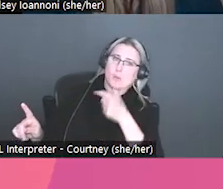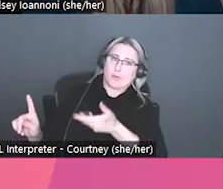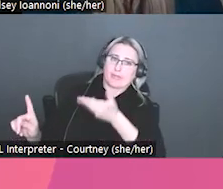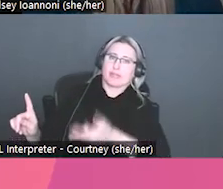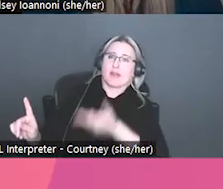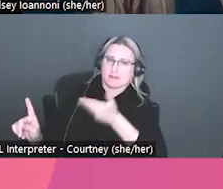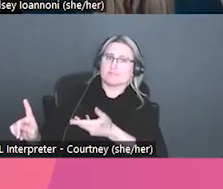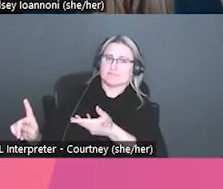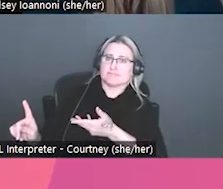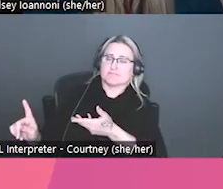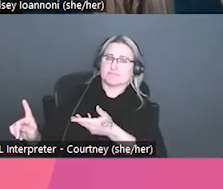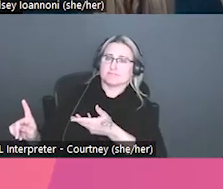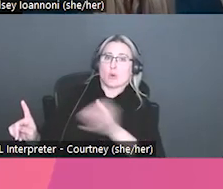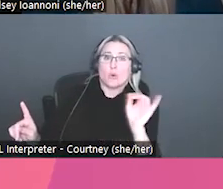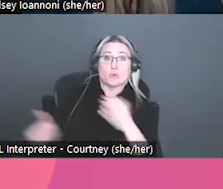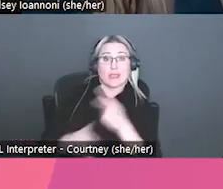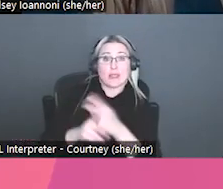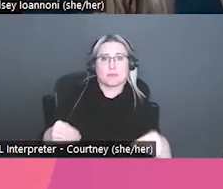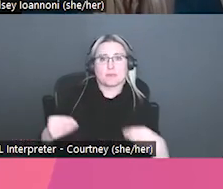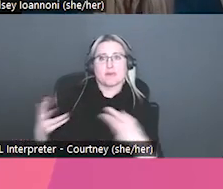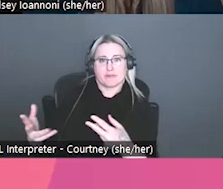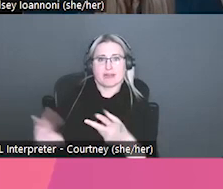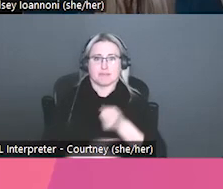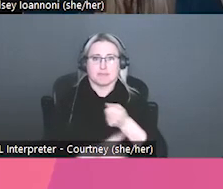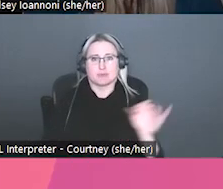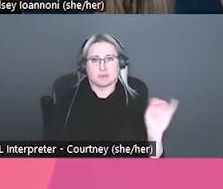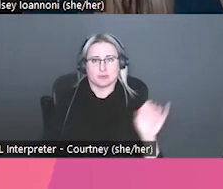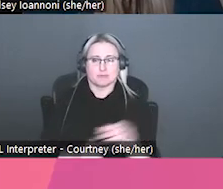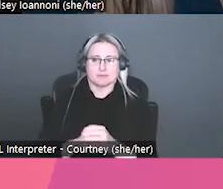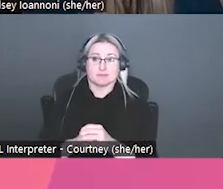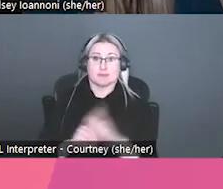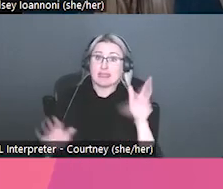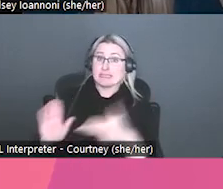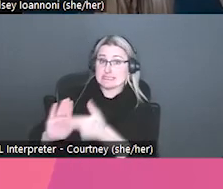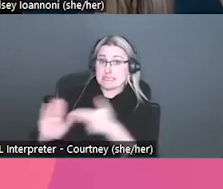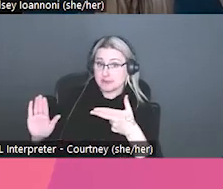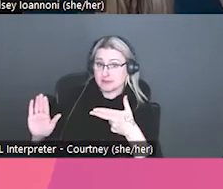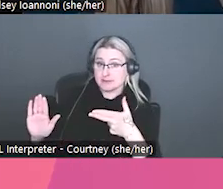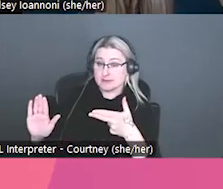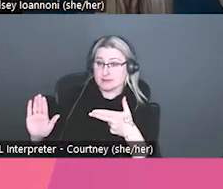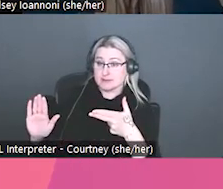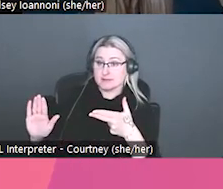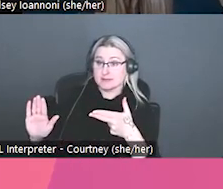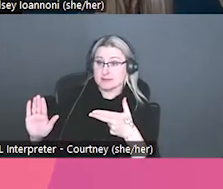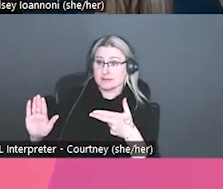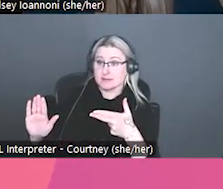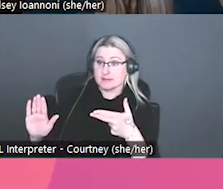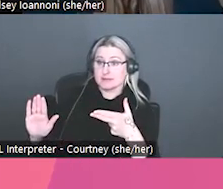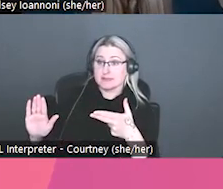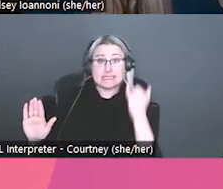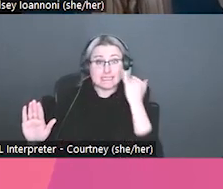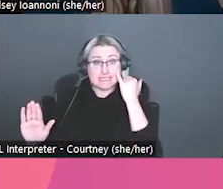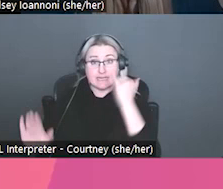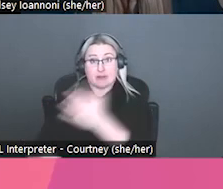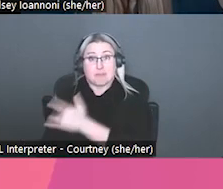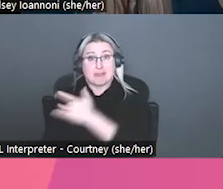perception du patient par le fournisseur et les soins reçus au bout du compte. Le stigmate associé à la corpulence ne disparaît